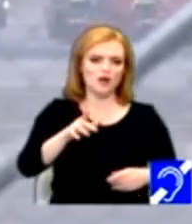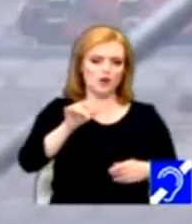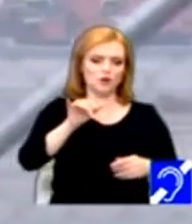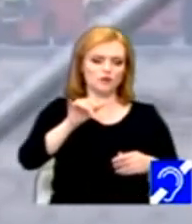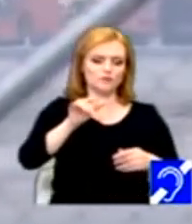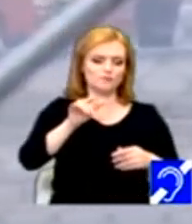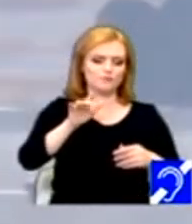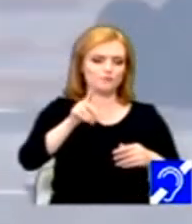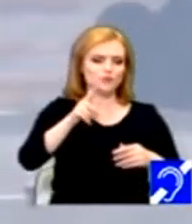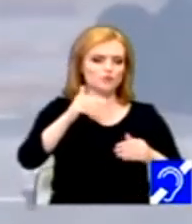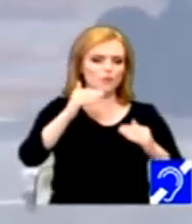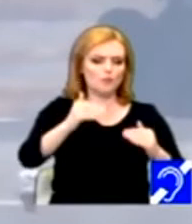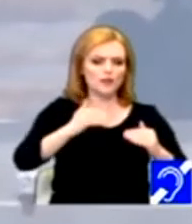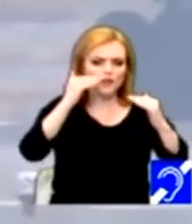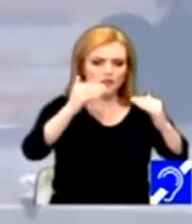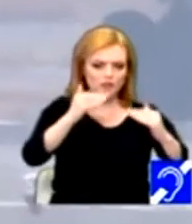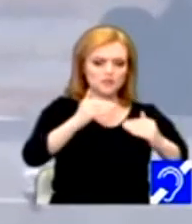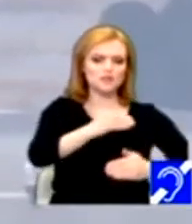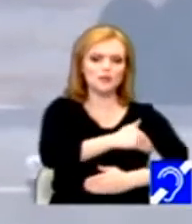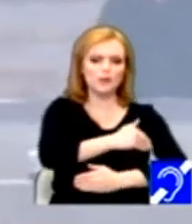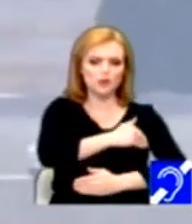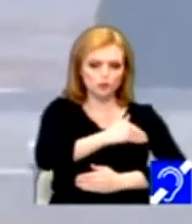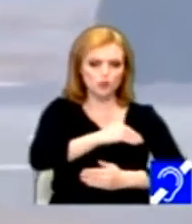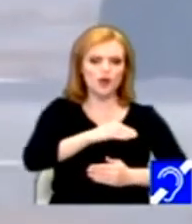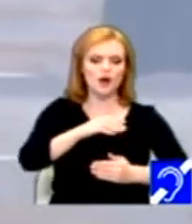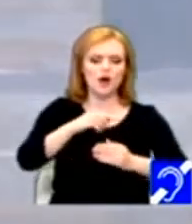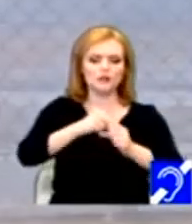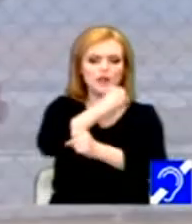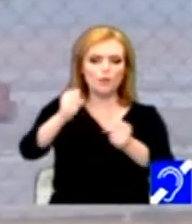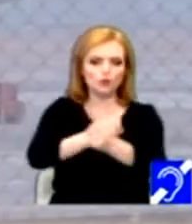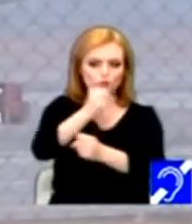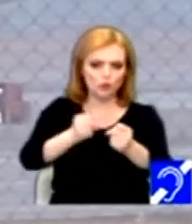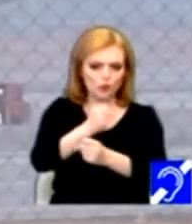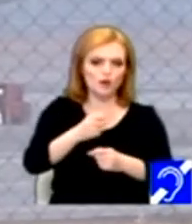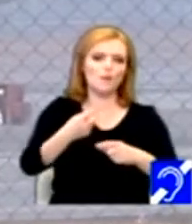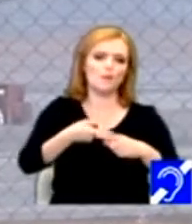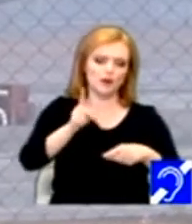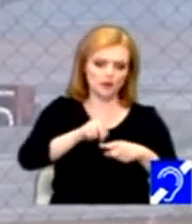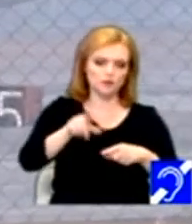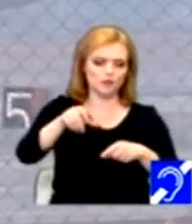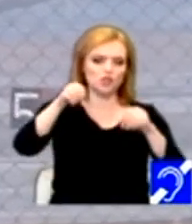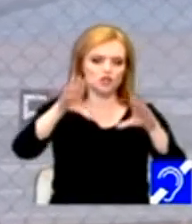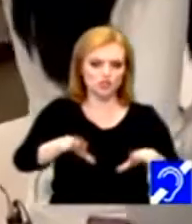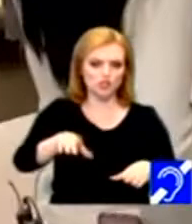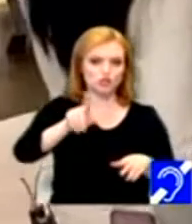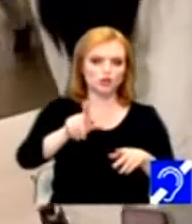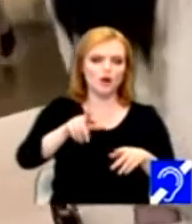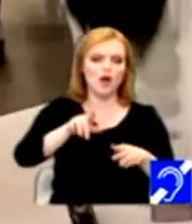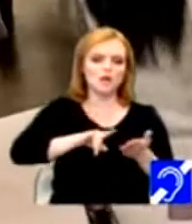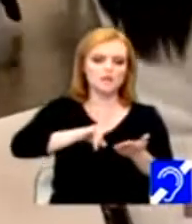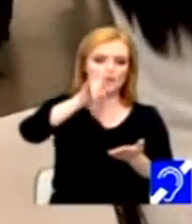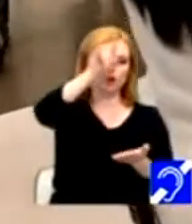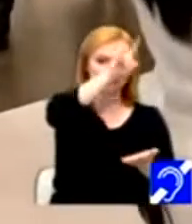a temperaturii în motorul drept în timpul decolării. Piloții au închis motorul suspect și au revenit la sol. Unii pasageri au postat mesaje